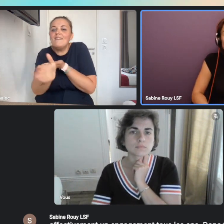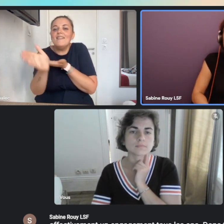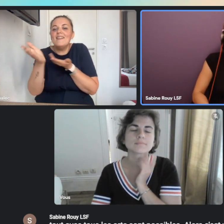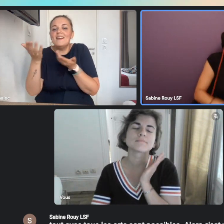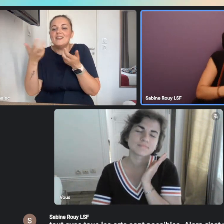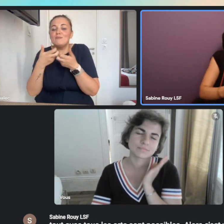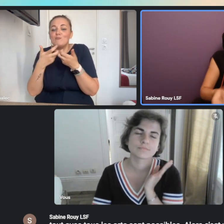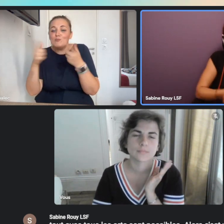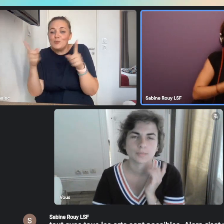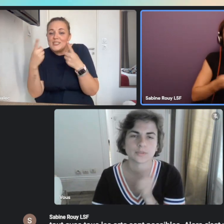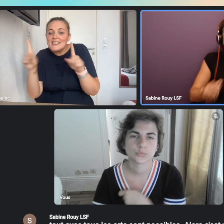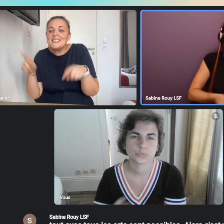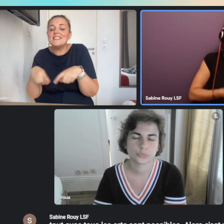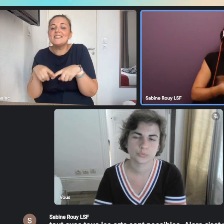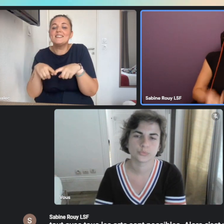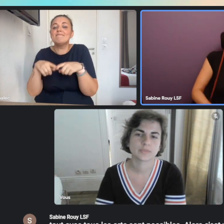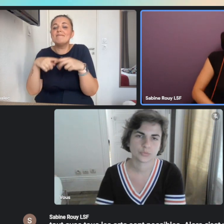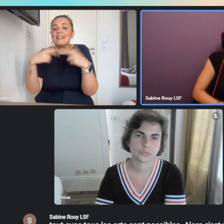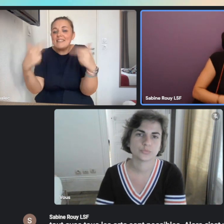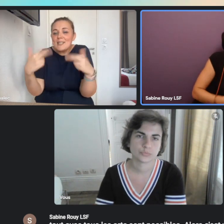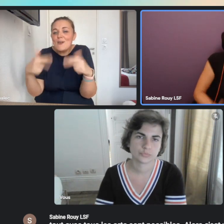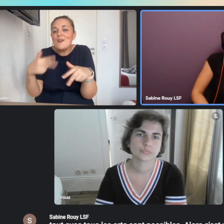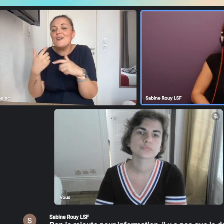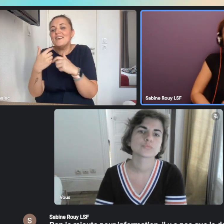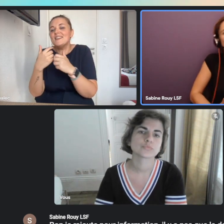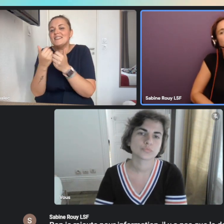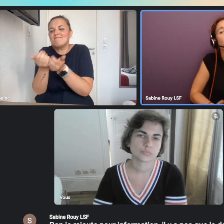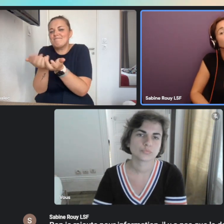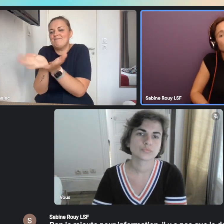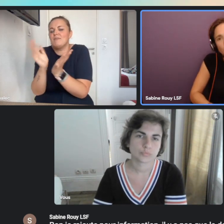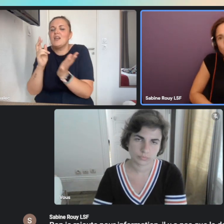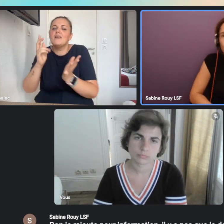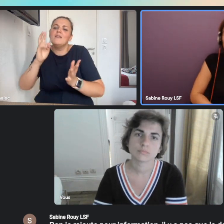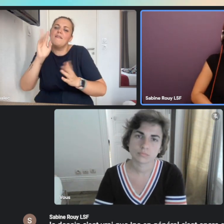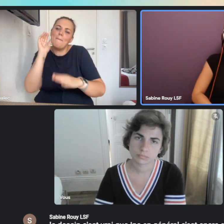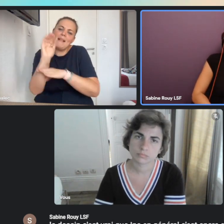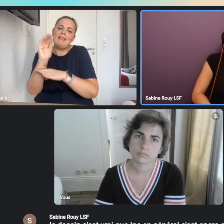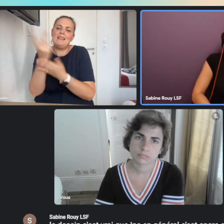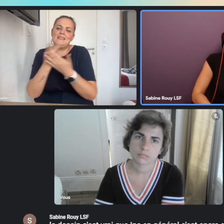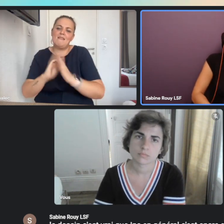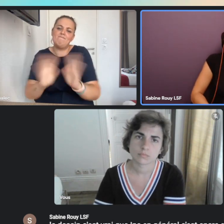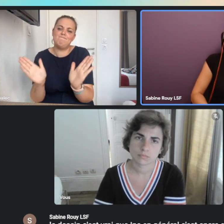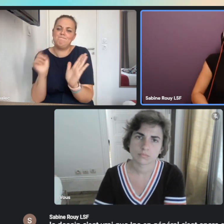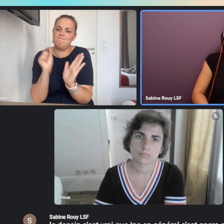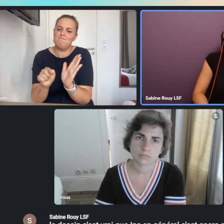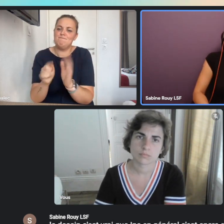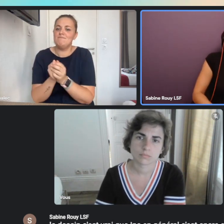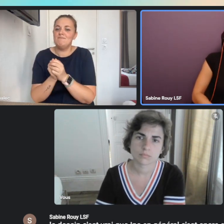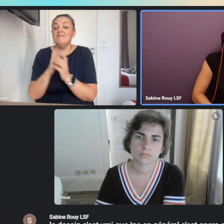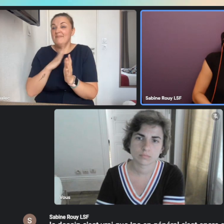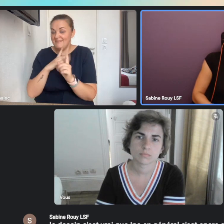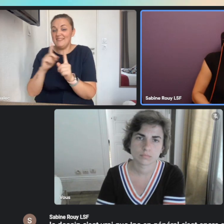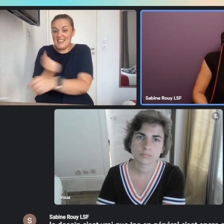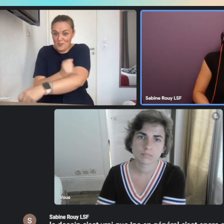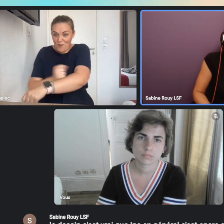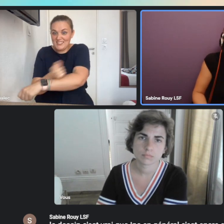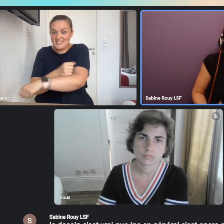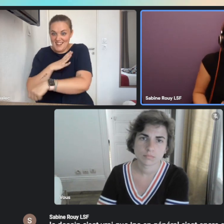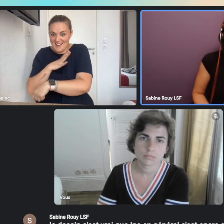font justement qui voient d'autres aspects avec de la musique, avec des vidéos, avec différentes choses. Alors